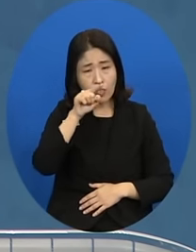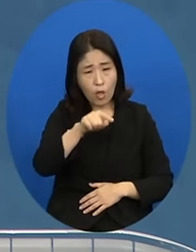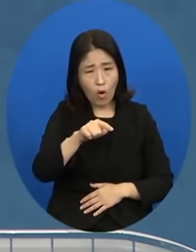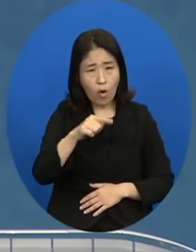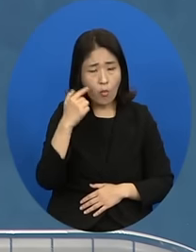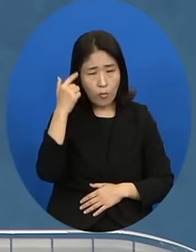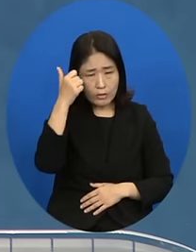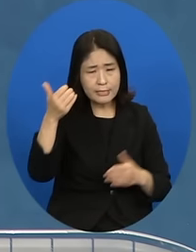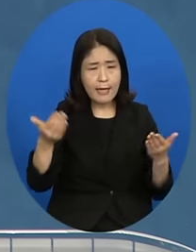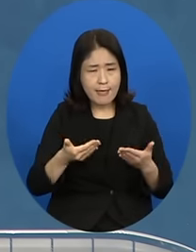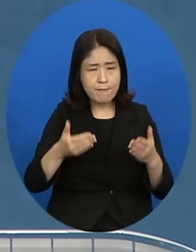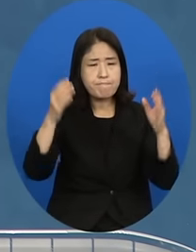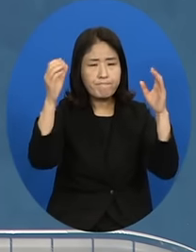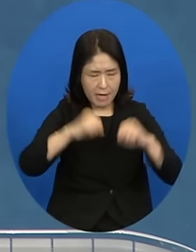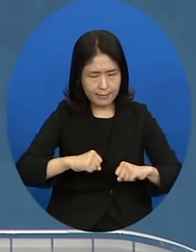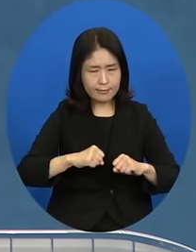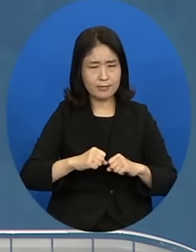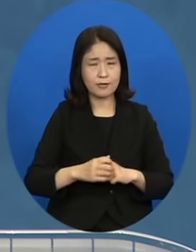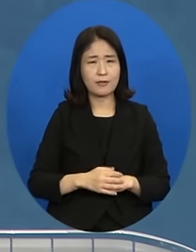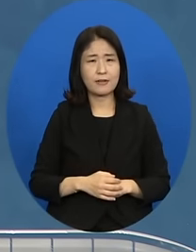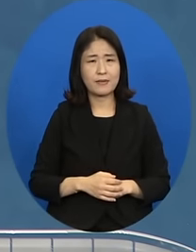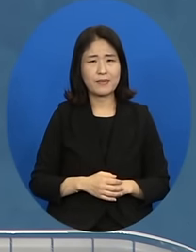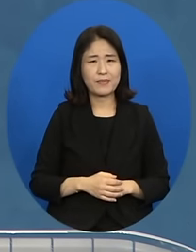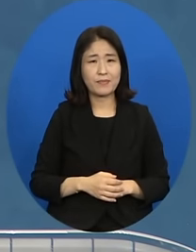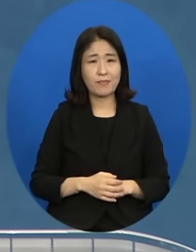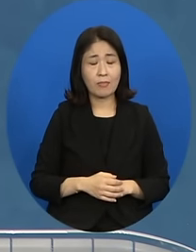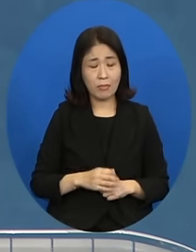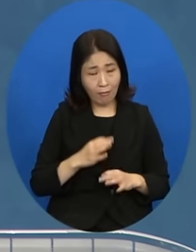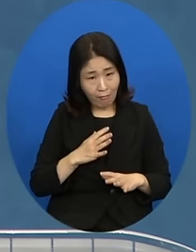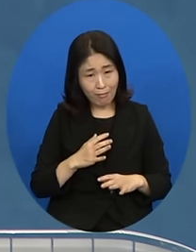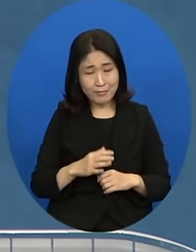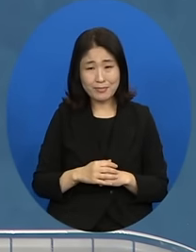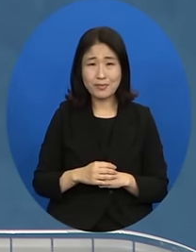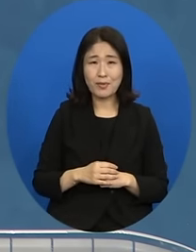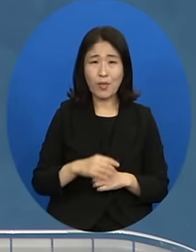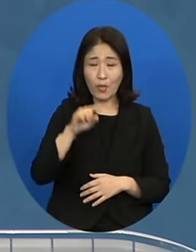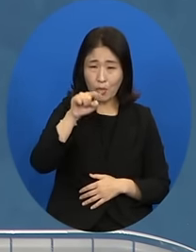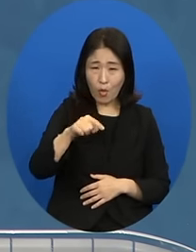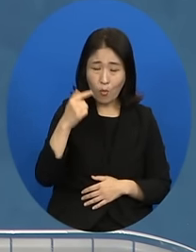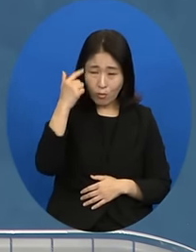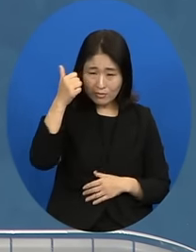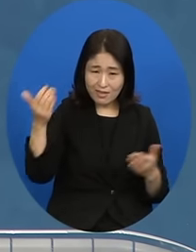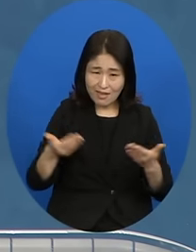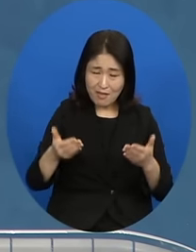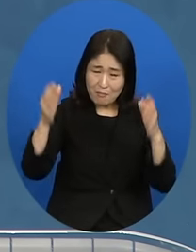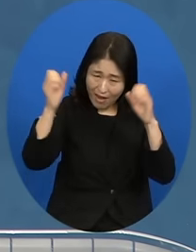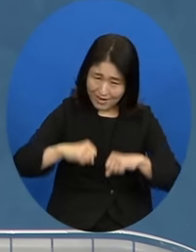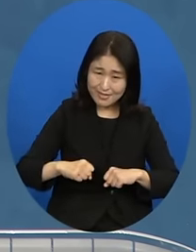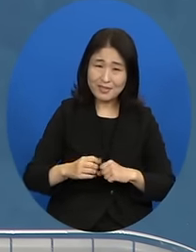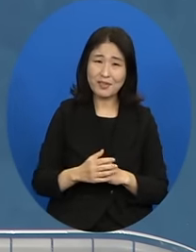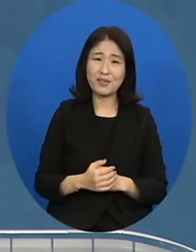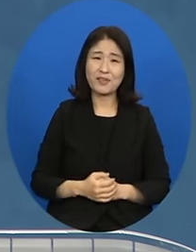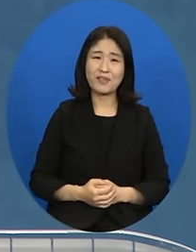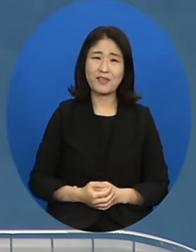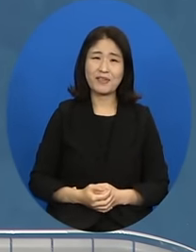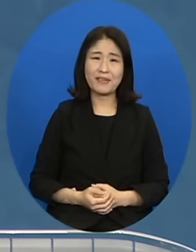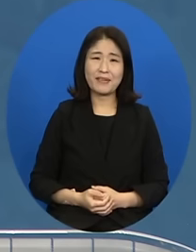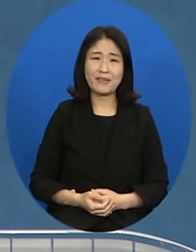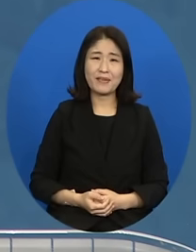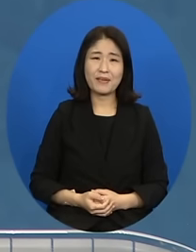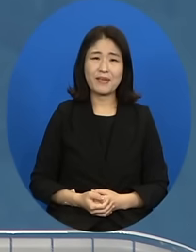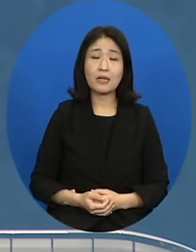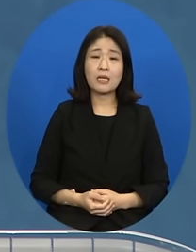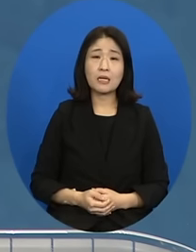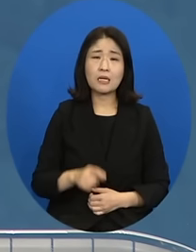목회는 망했다. 깜짝 놀랐어요. 너의 목회는 망했다. 그러면서